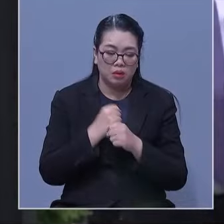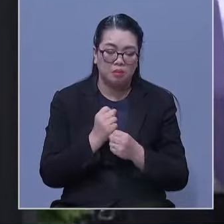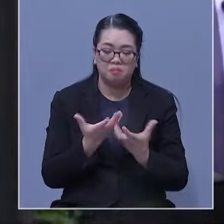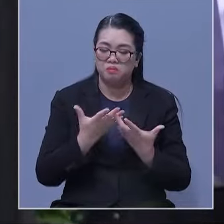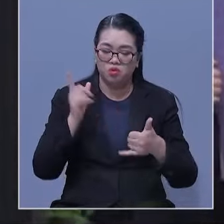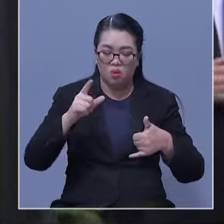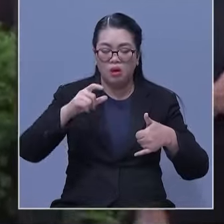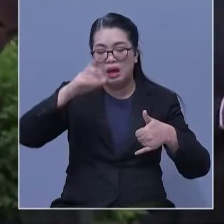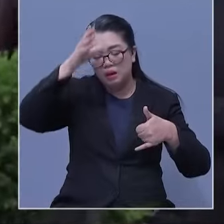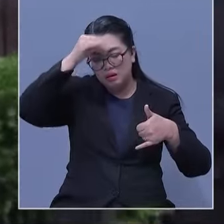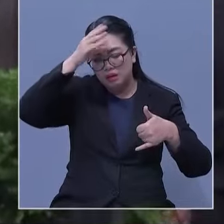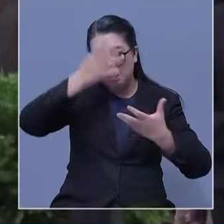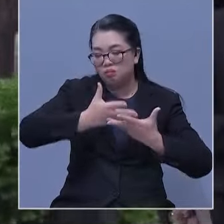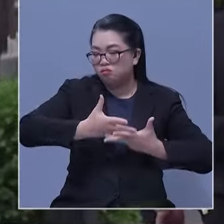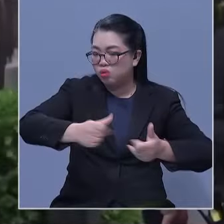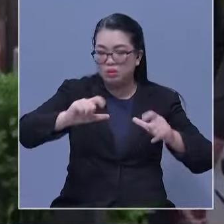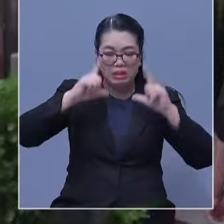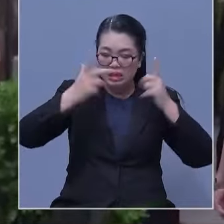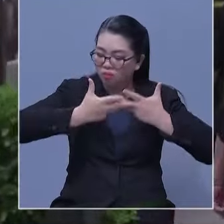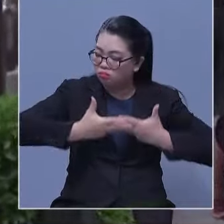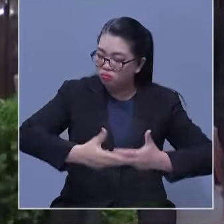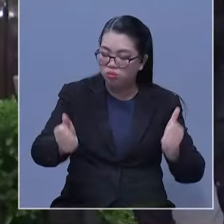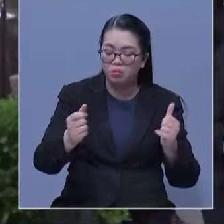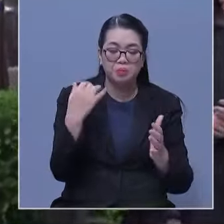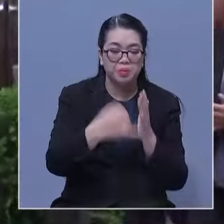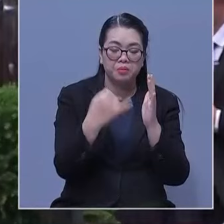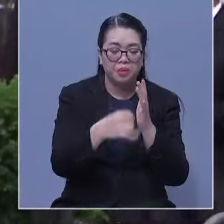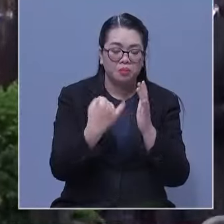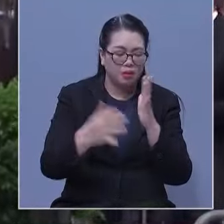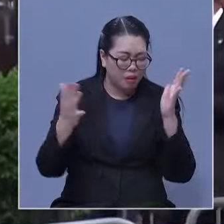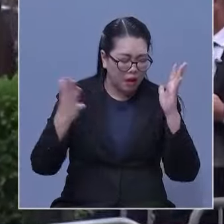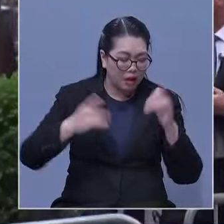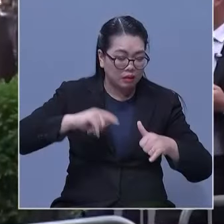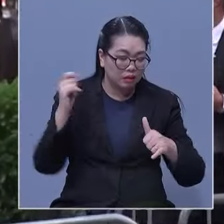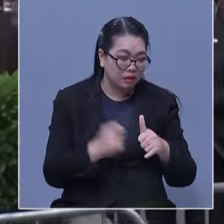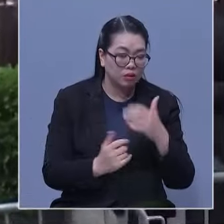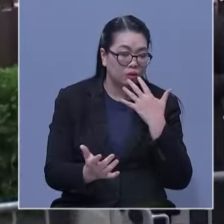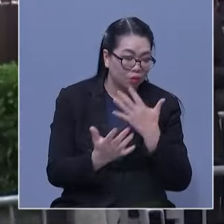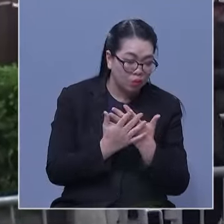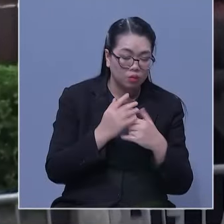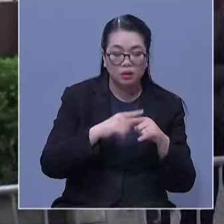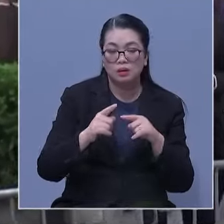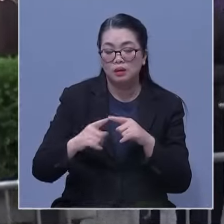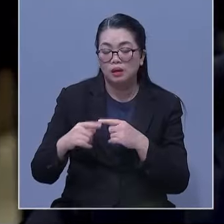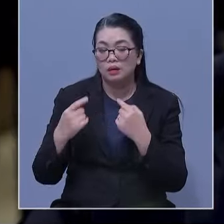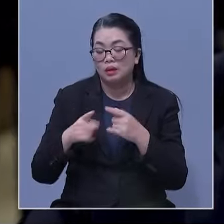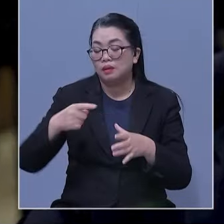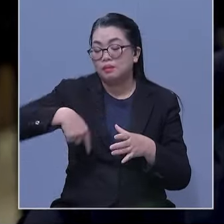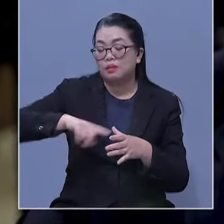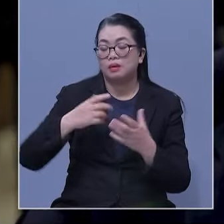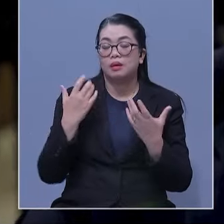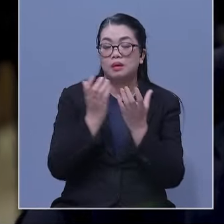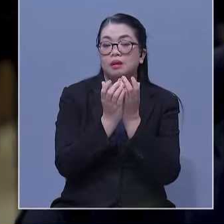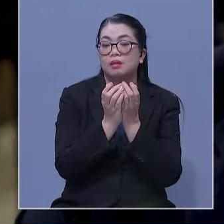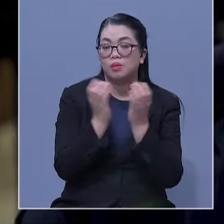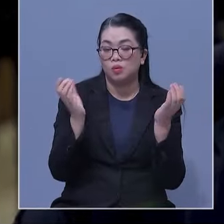ายทรัมป์ให้ได้ ครับ แต่ทั้งนี้ทั้งนั้นไม่ว่าทรัมป์จะโดนข้อหายังไงโดนตัดสินจำคุกภายใต้รัฐธรรมนูญของสห